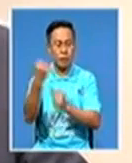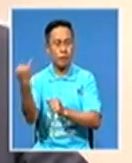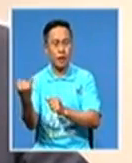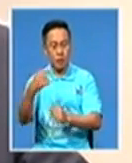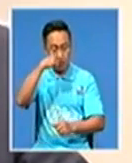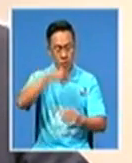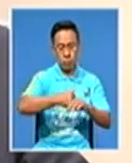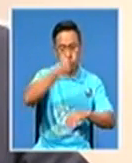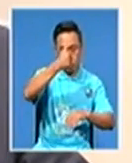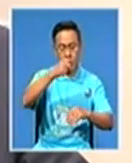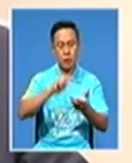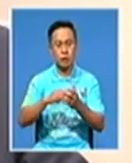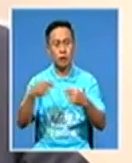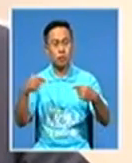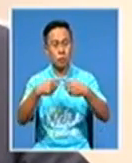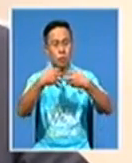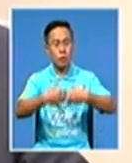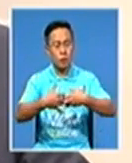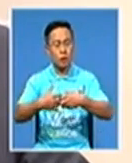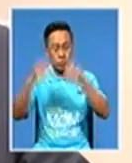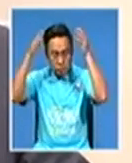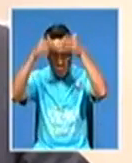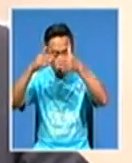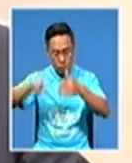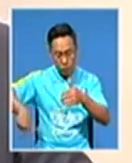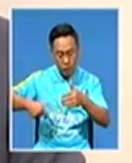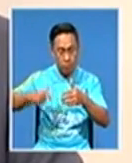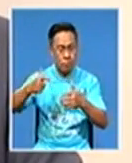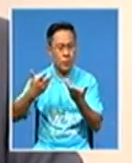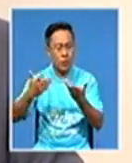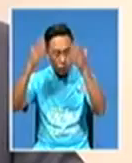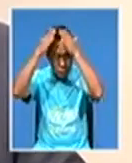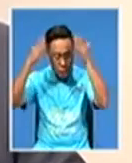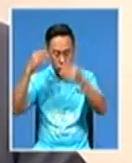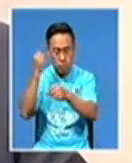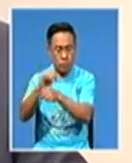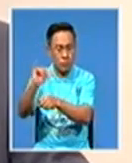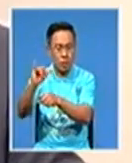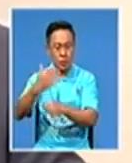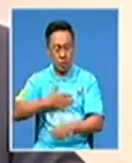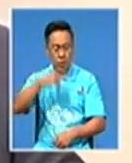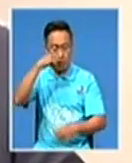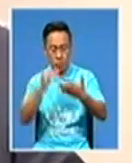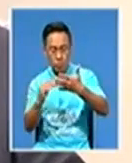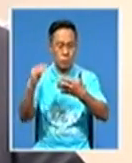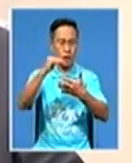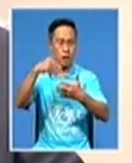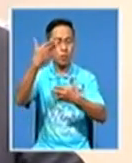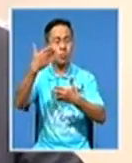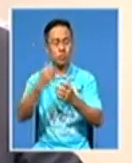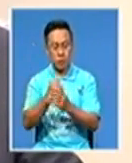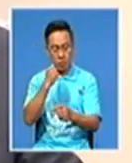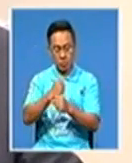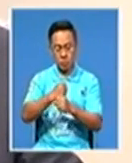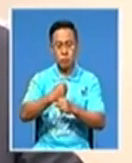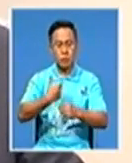ผลิตอุตสาหกรรมสินค้าเหล่านี้ยังไม่ได้ยังสู้เราไม่ได้เราจำเป็นต้องหนีขึ้นมาเพื่อให้ผลิต